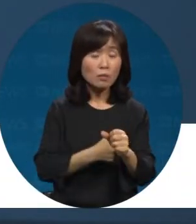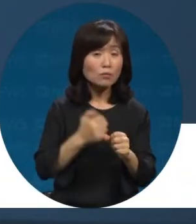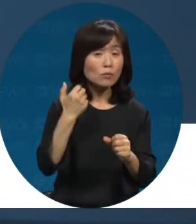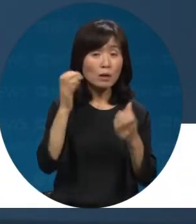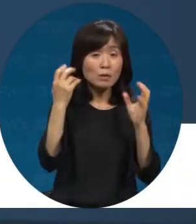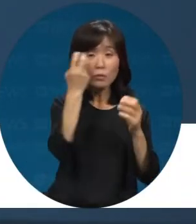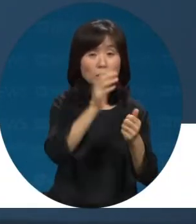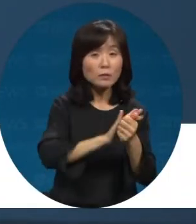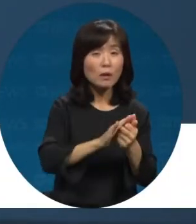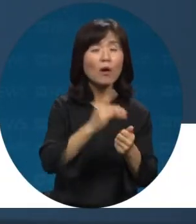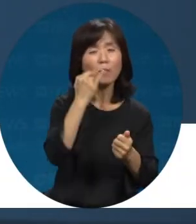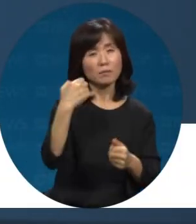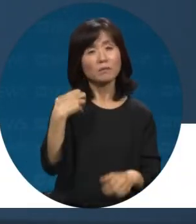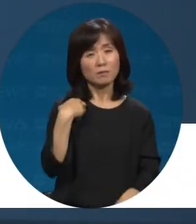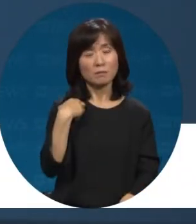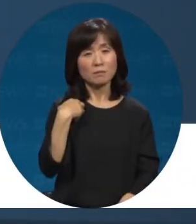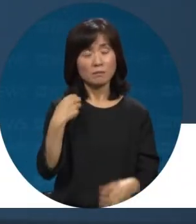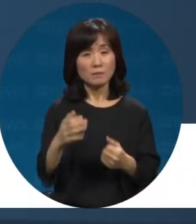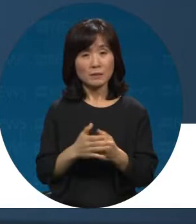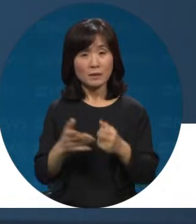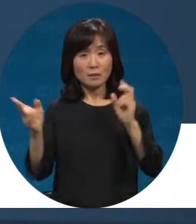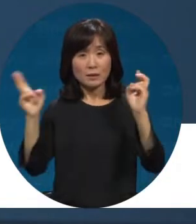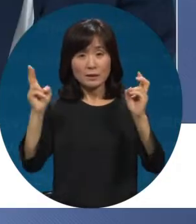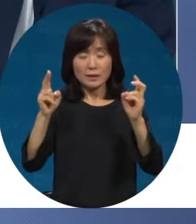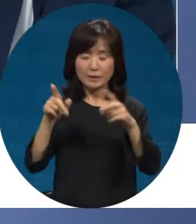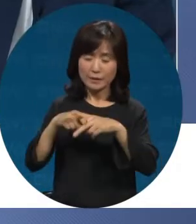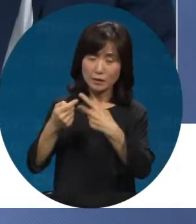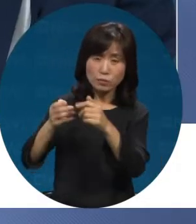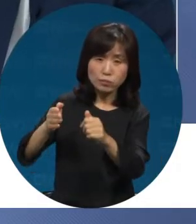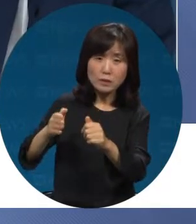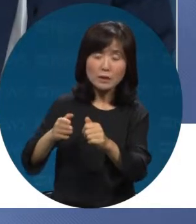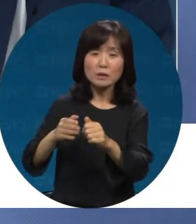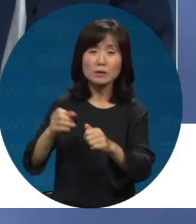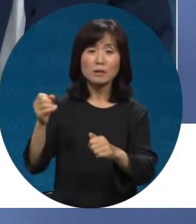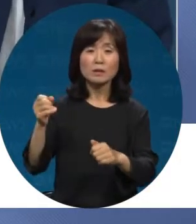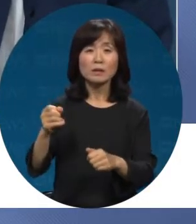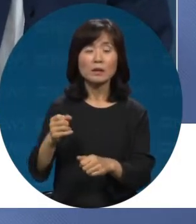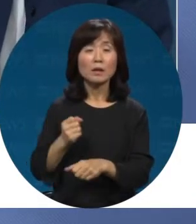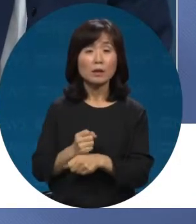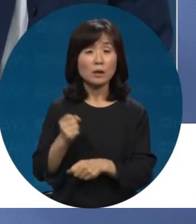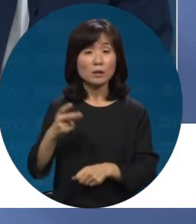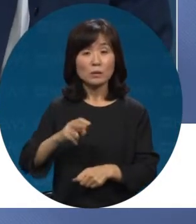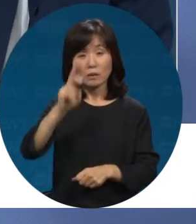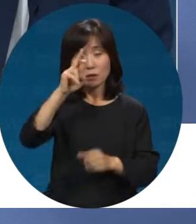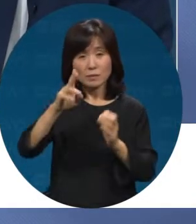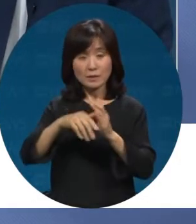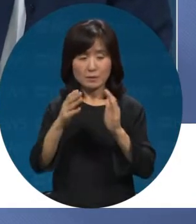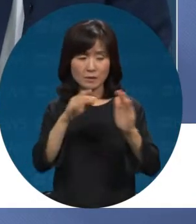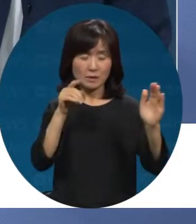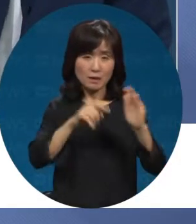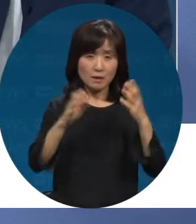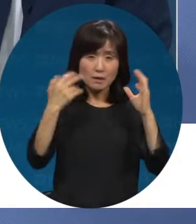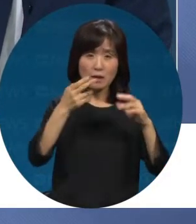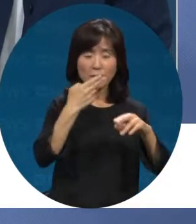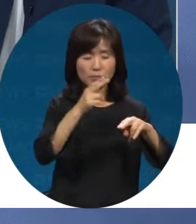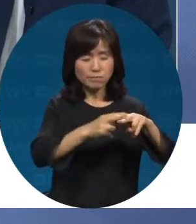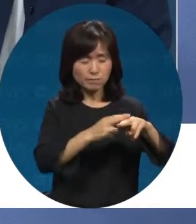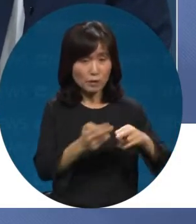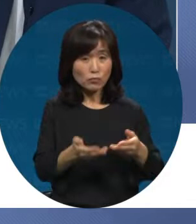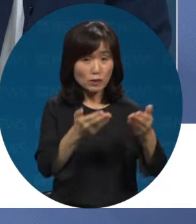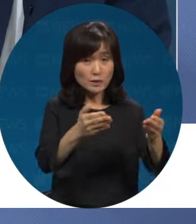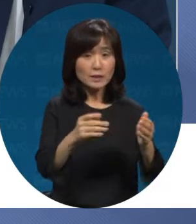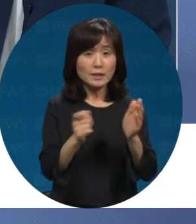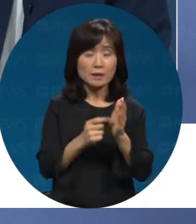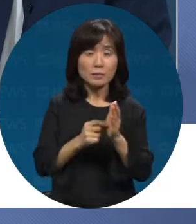거죠 그래서 직장에 양해를 구하고 뭐 점심시간에 아이들 밥을 챙겨주러 간다든지 아니면 긴급하게 며칠